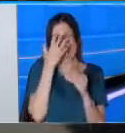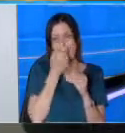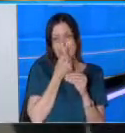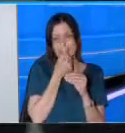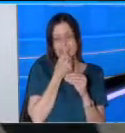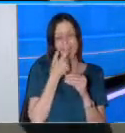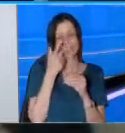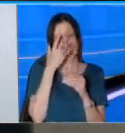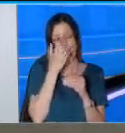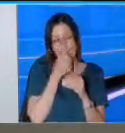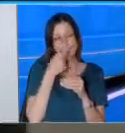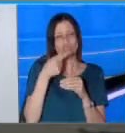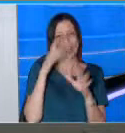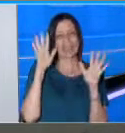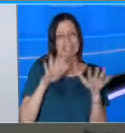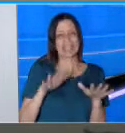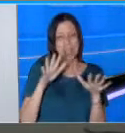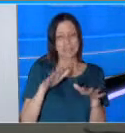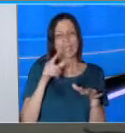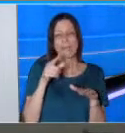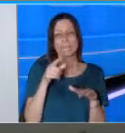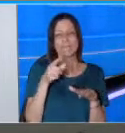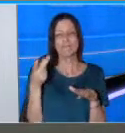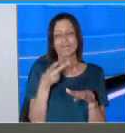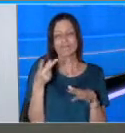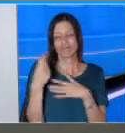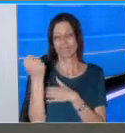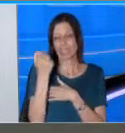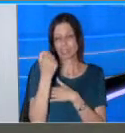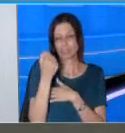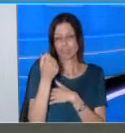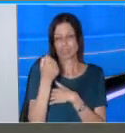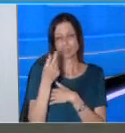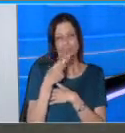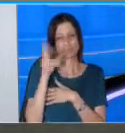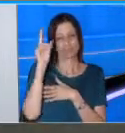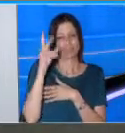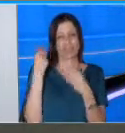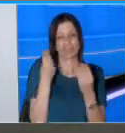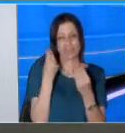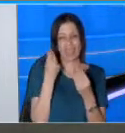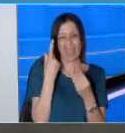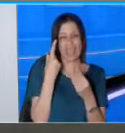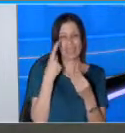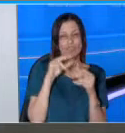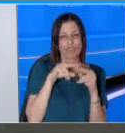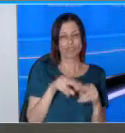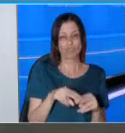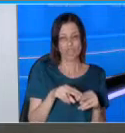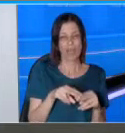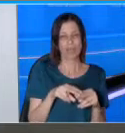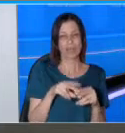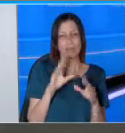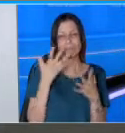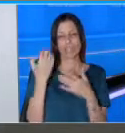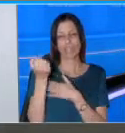התעצם, חמאס והג'יהאד האסלאמי התעצמו כל הזמן, והדבר היחיד שנשאר להם הוא מה שהם התעצמו